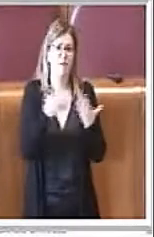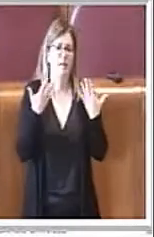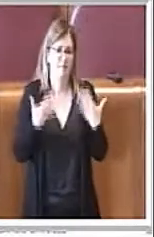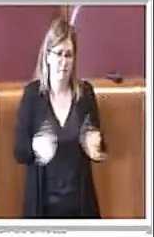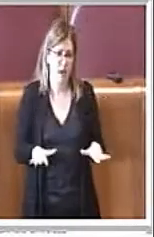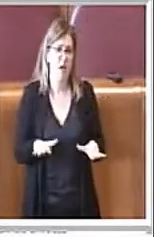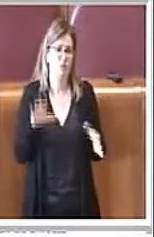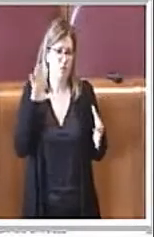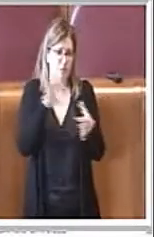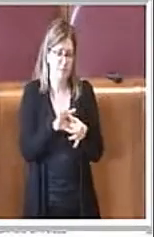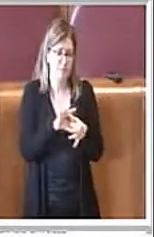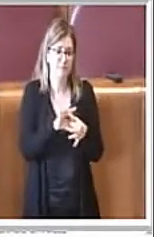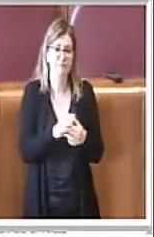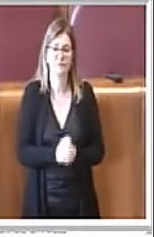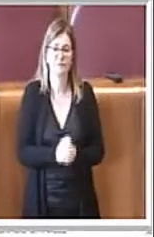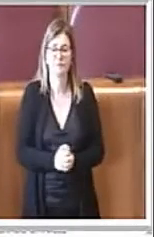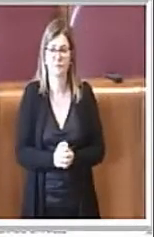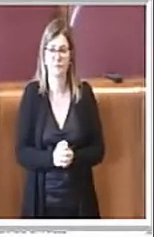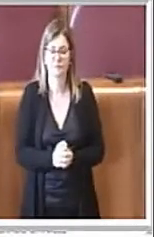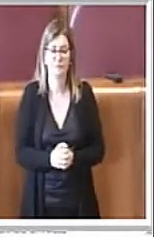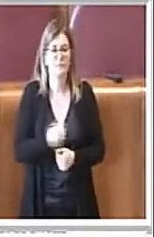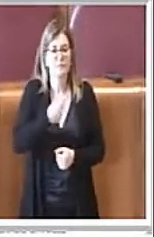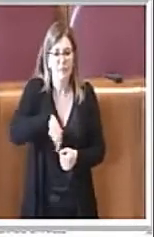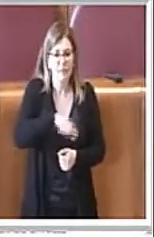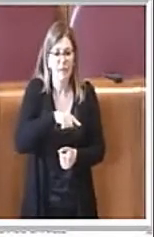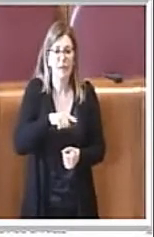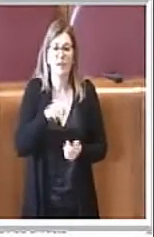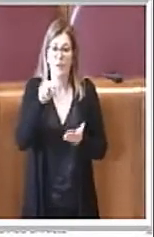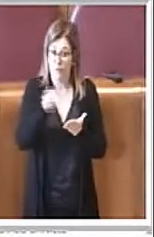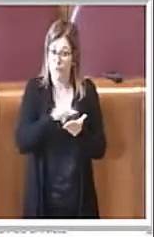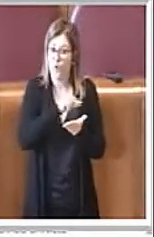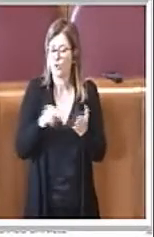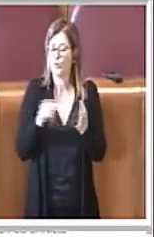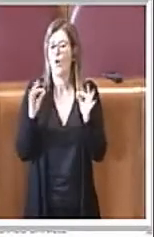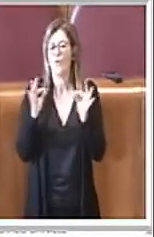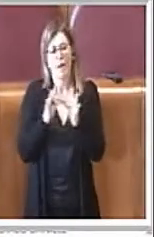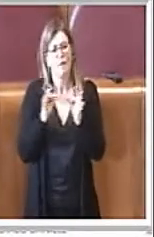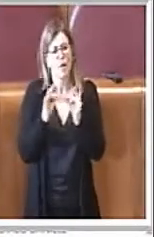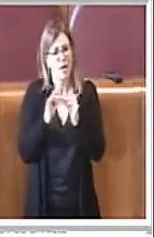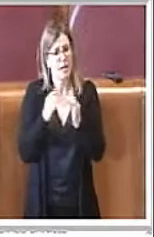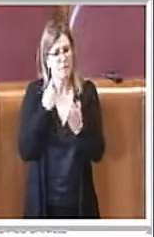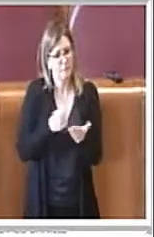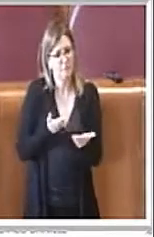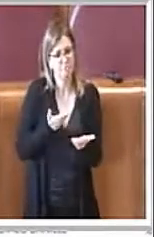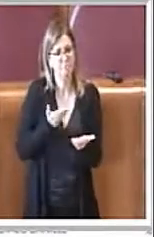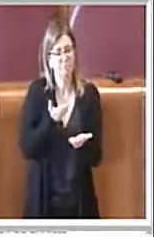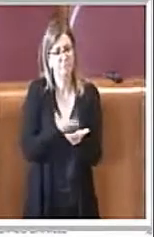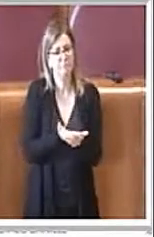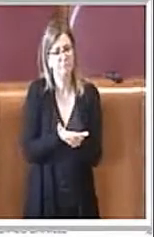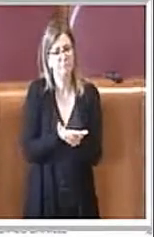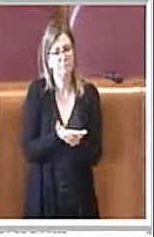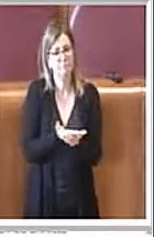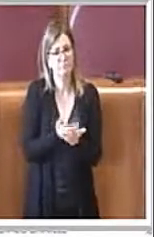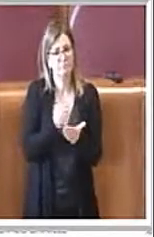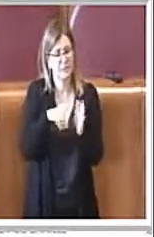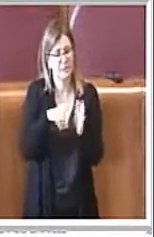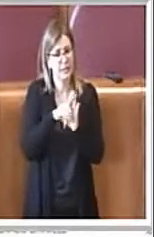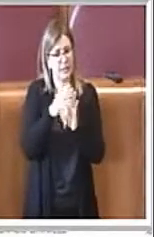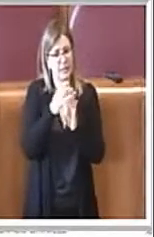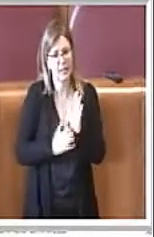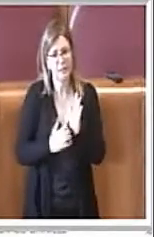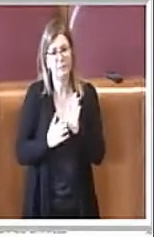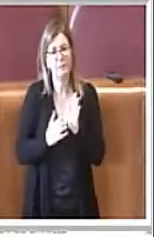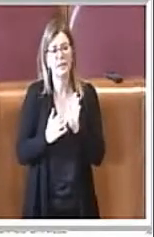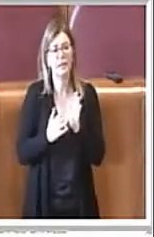Quindi il nostro voto ovviamente sarà favorevole su questa proposta di delibera.